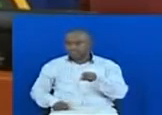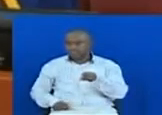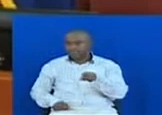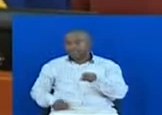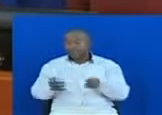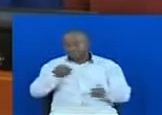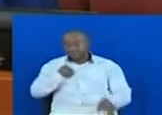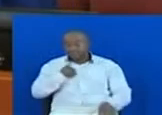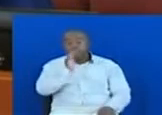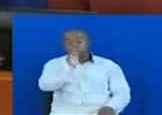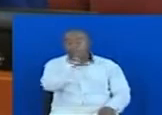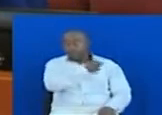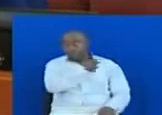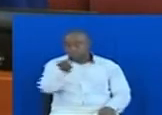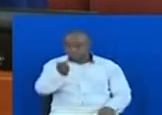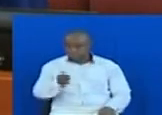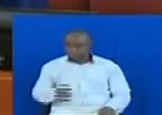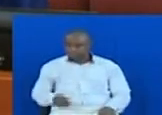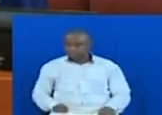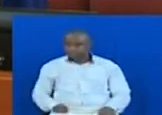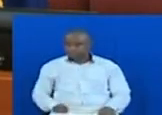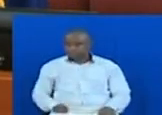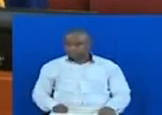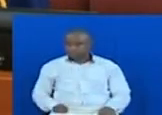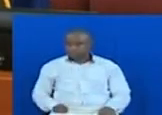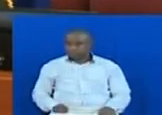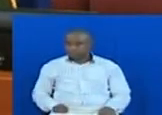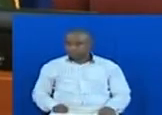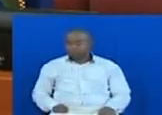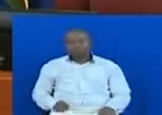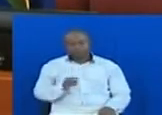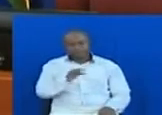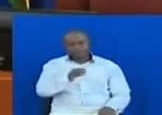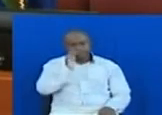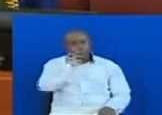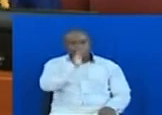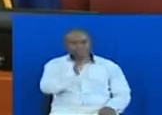nikupe tu taarifa muhimu kama ulivyozungumza.